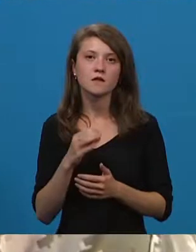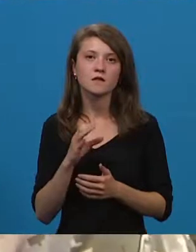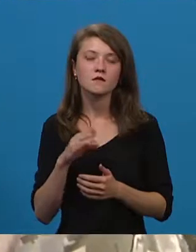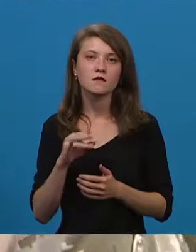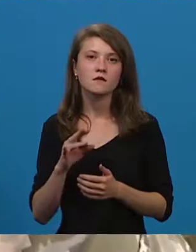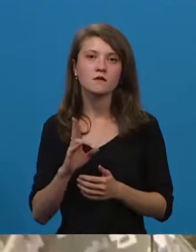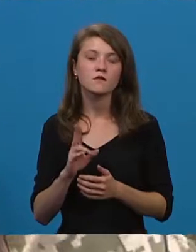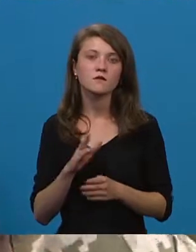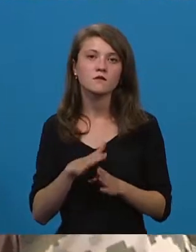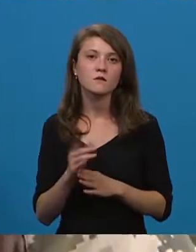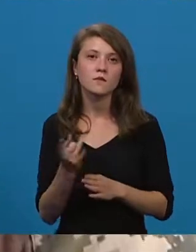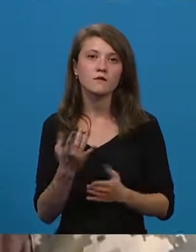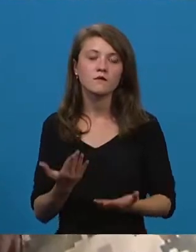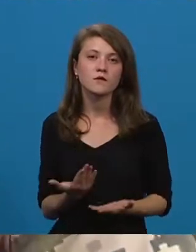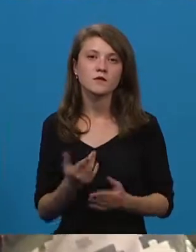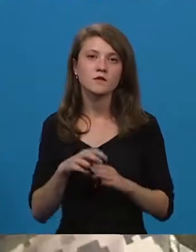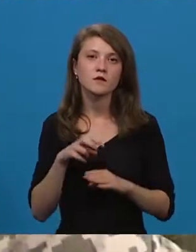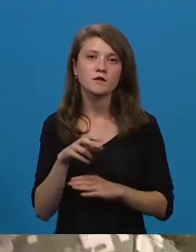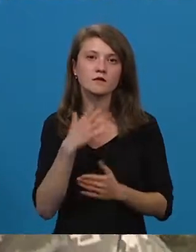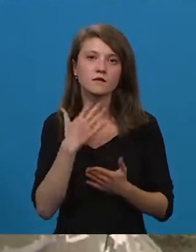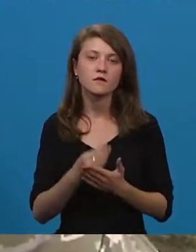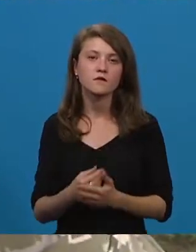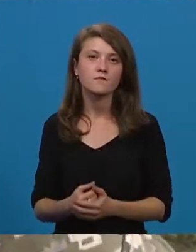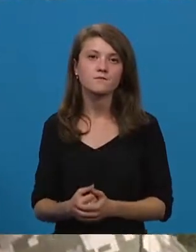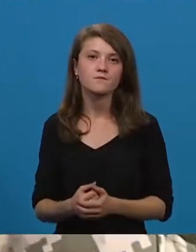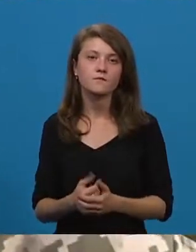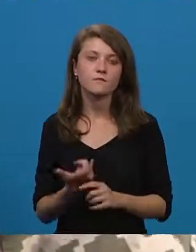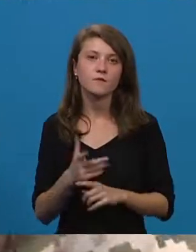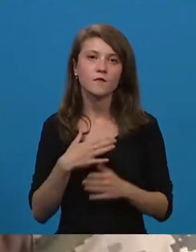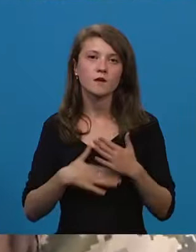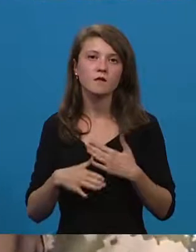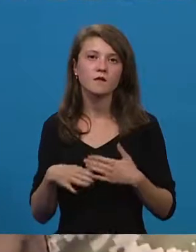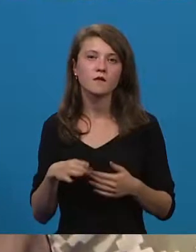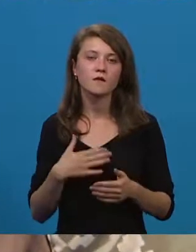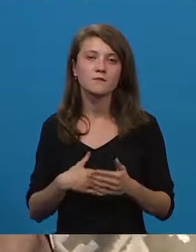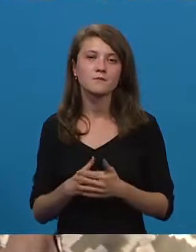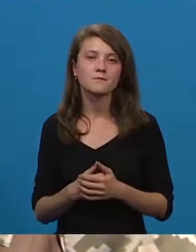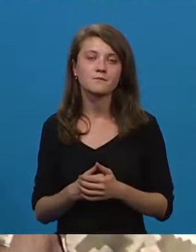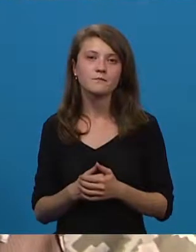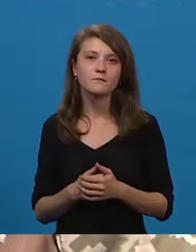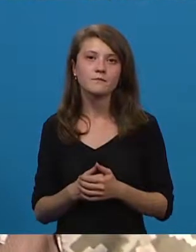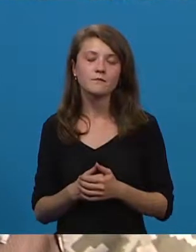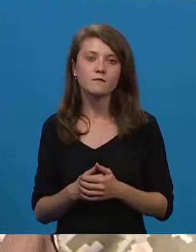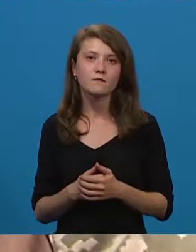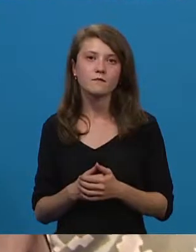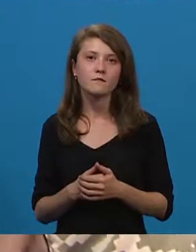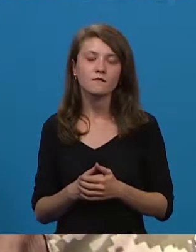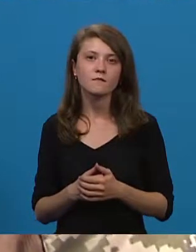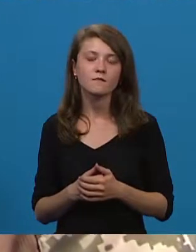Хто здійснив перший в житті парашутний стрибок. Я думаю, недовольні, всі раді, так що це